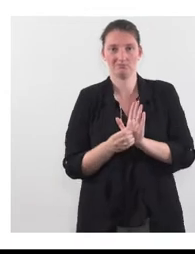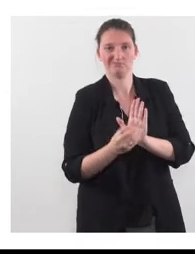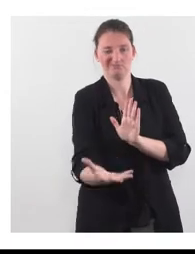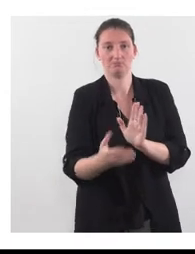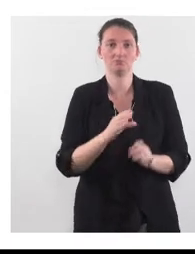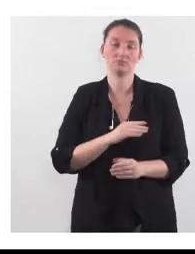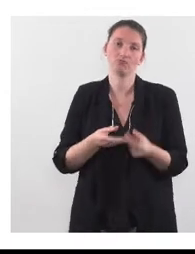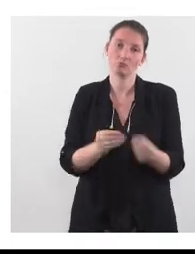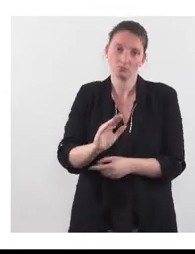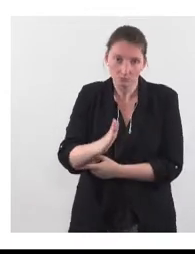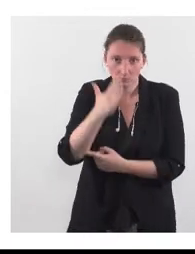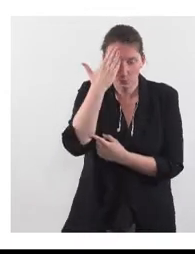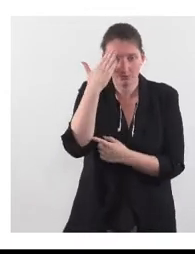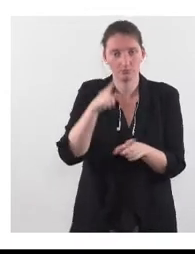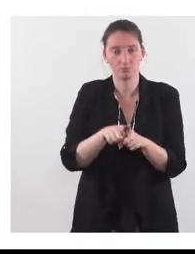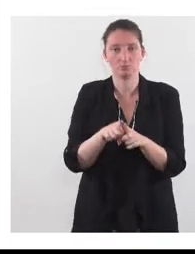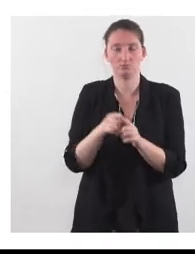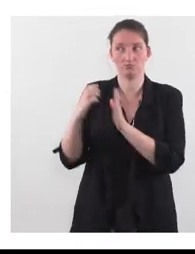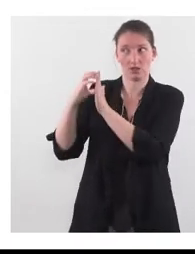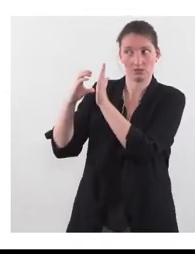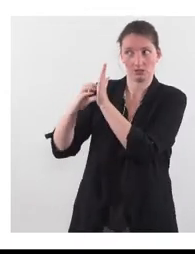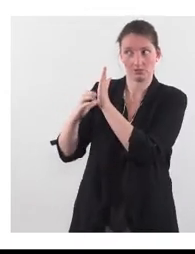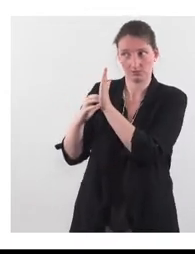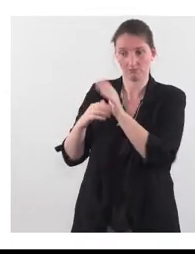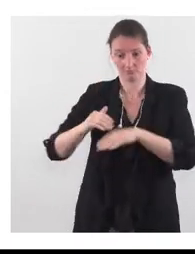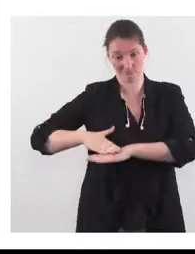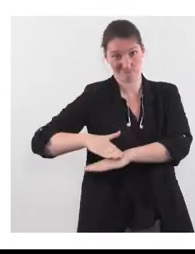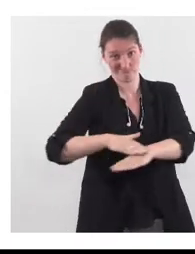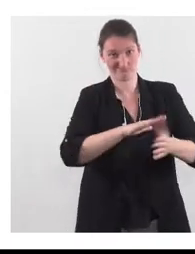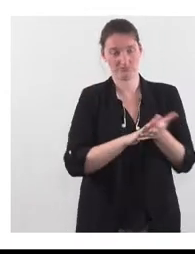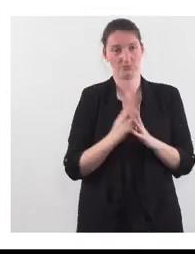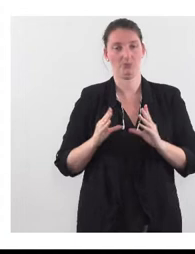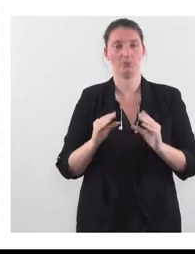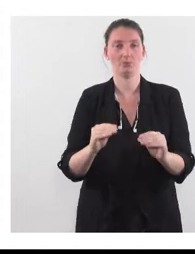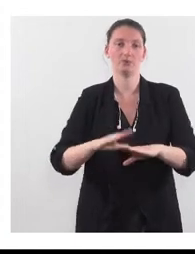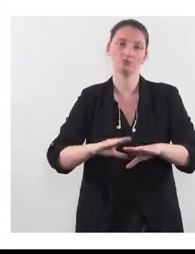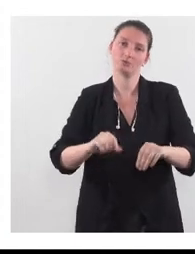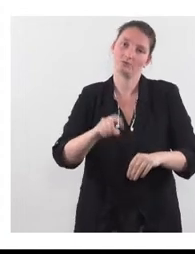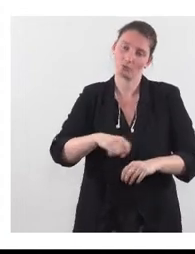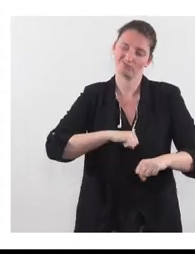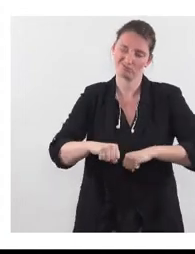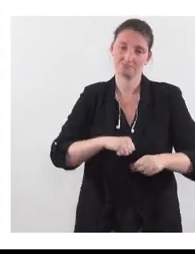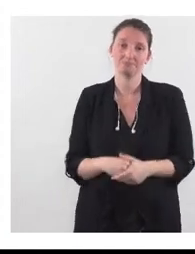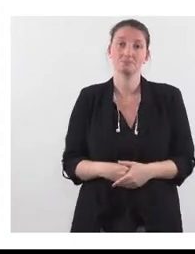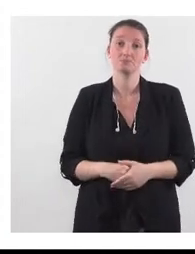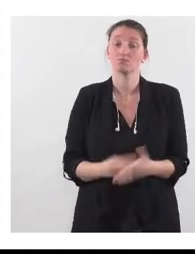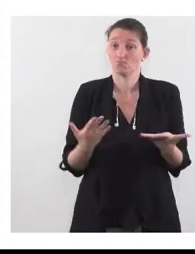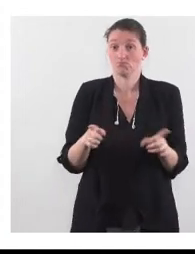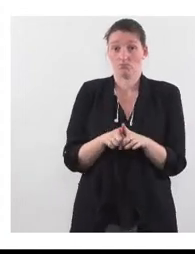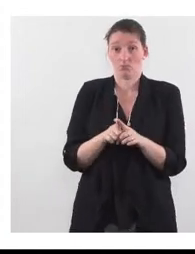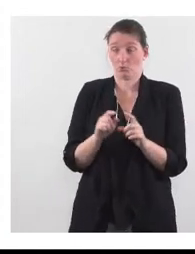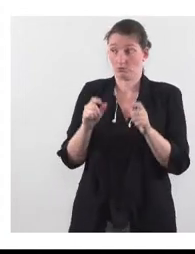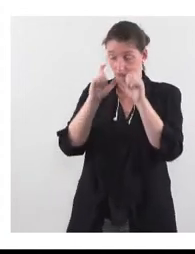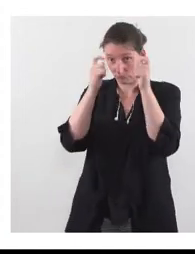faire reconnaître un effet direct de certains articles de cette convention dans des procédures juridictionnelles. On est également